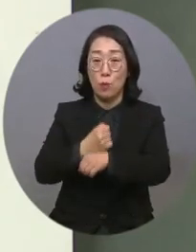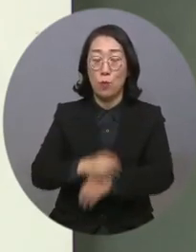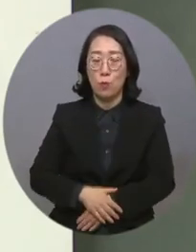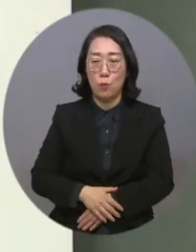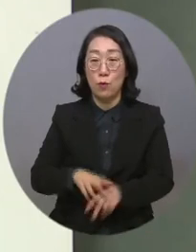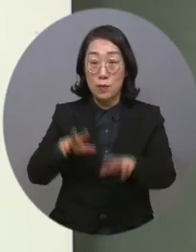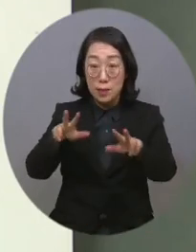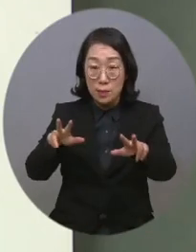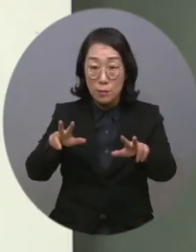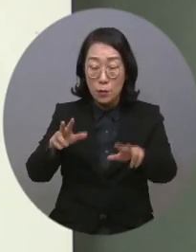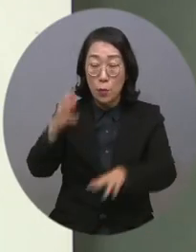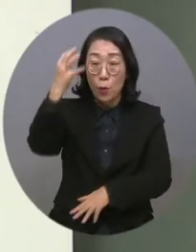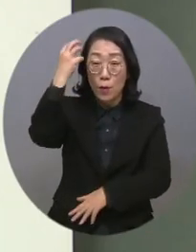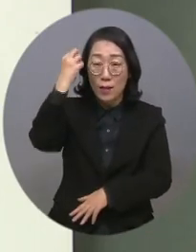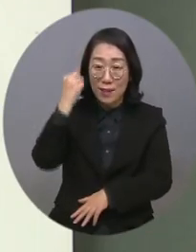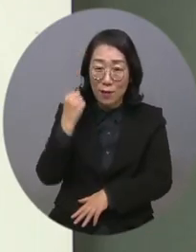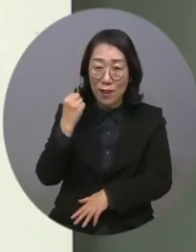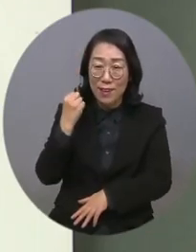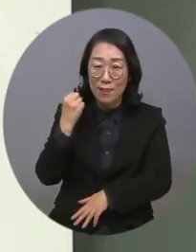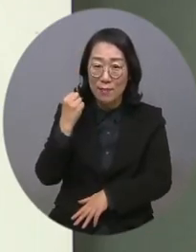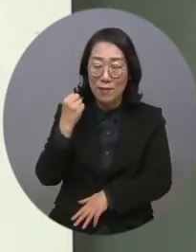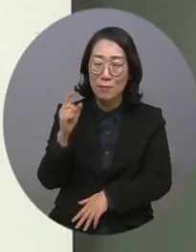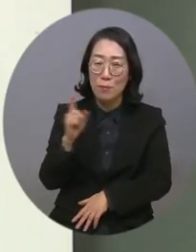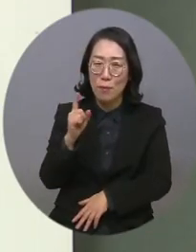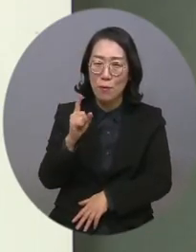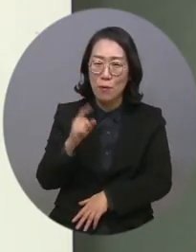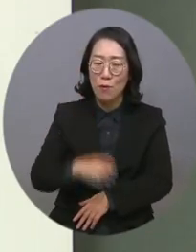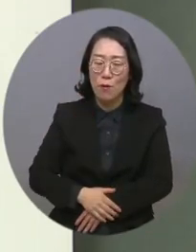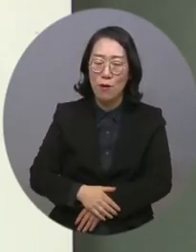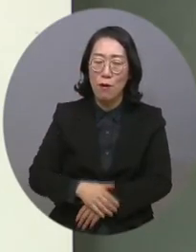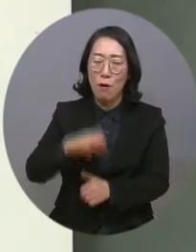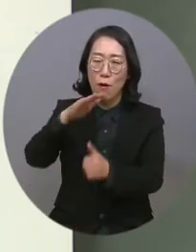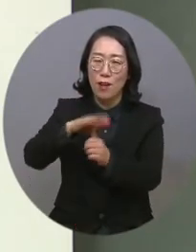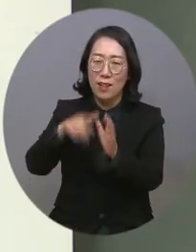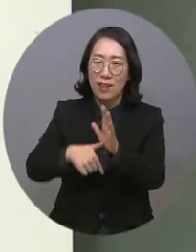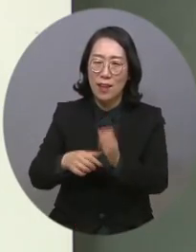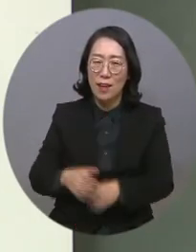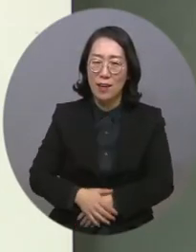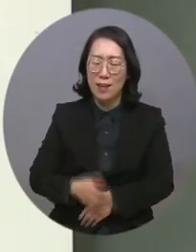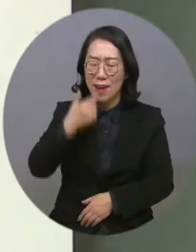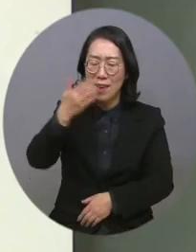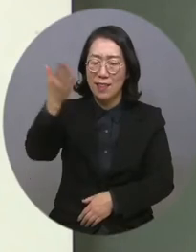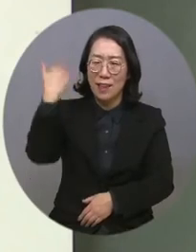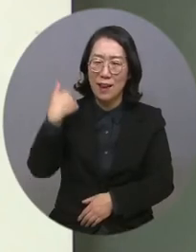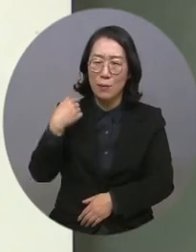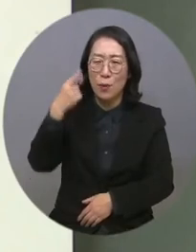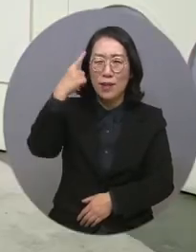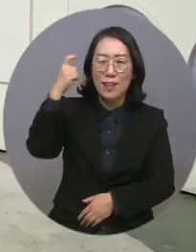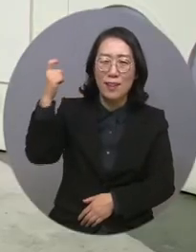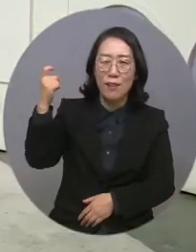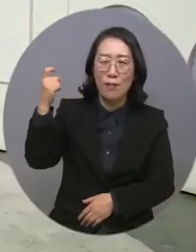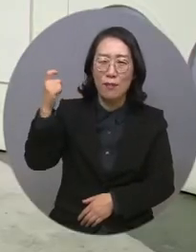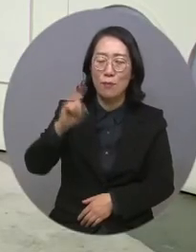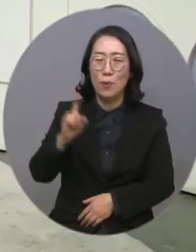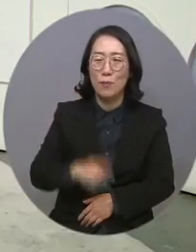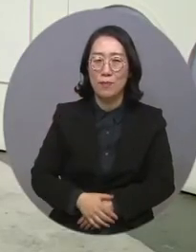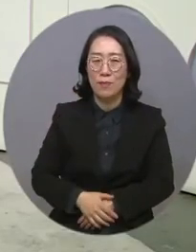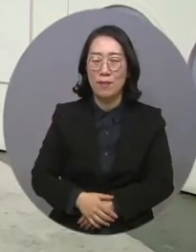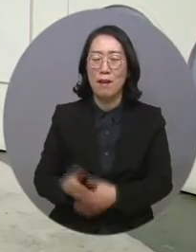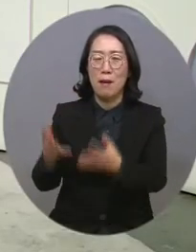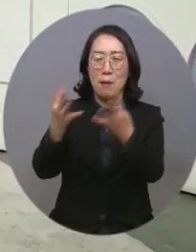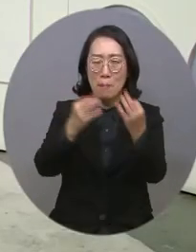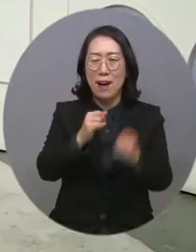지금도 기억에 남는 거 뼈아프게 뭐 옛 추억에 남는 거 좀 소개해 주세요. 아유 뭐 많이